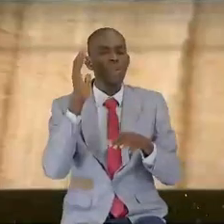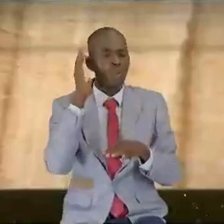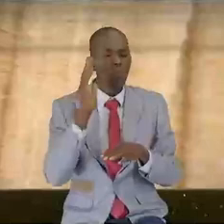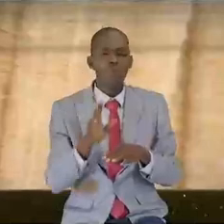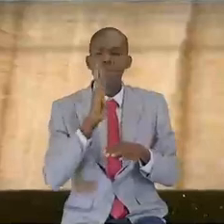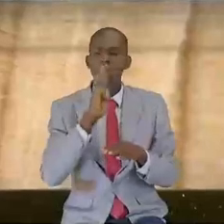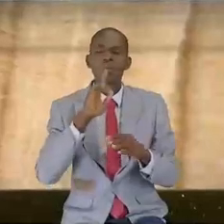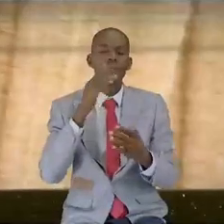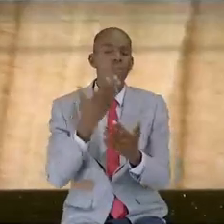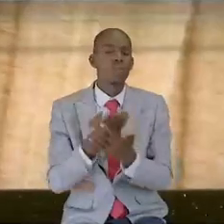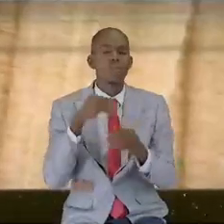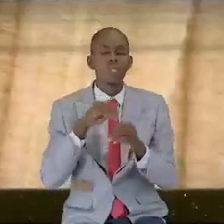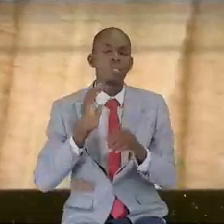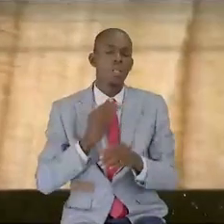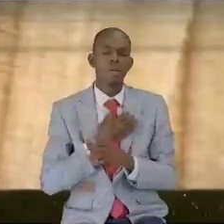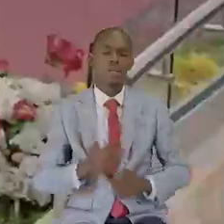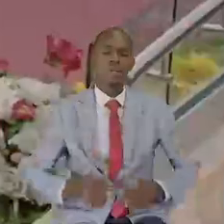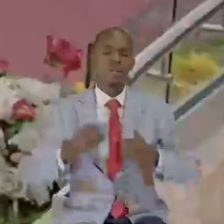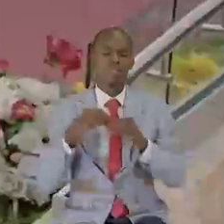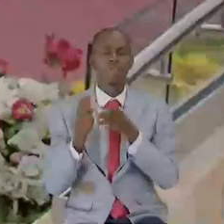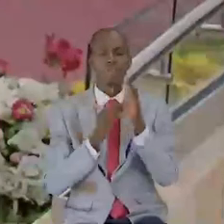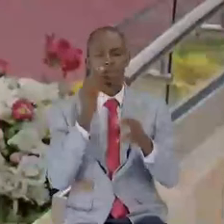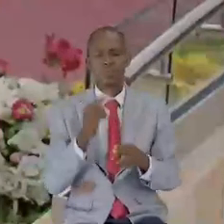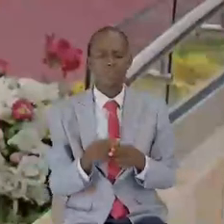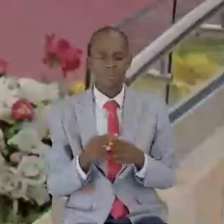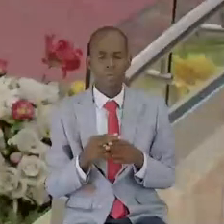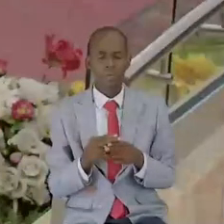seront évidents dans nos vies au nom de Jésus.